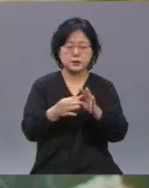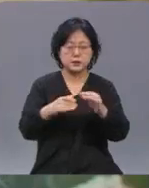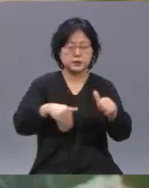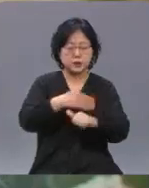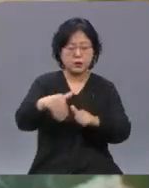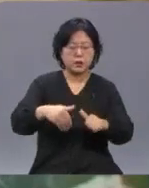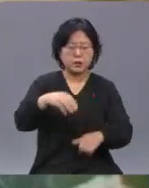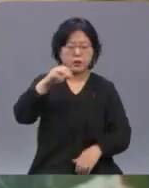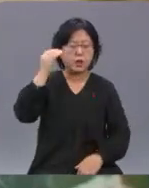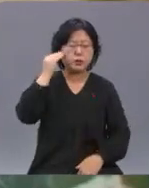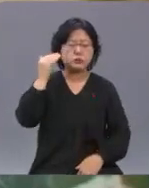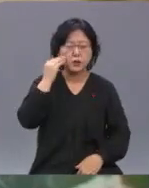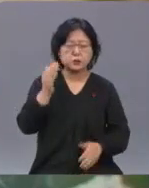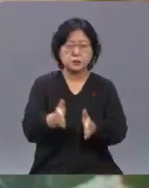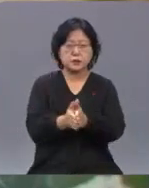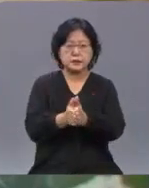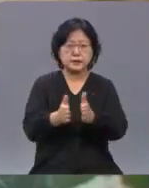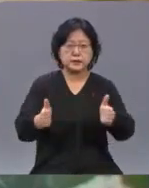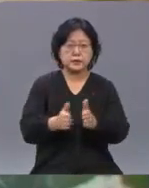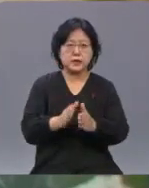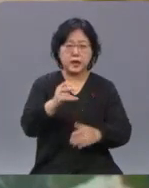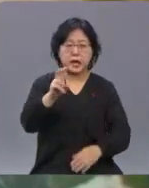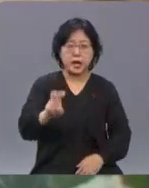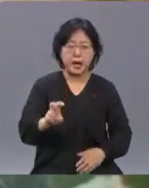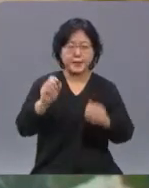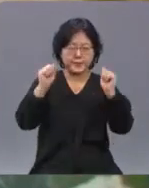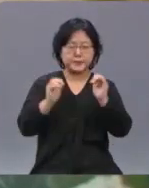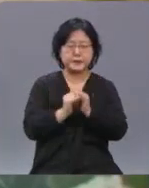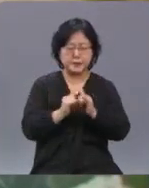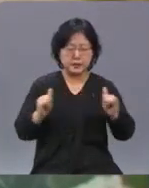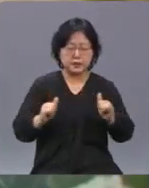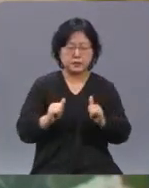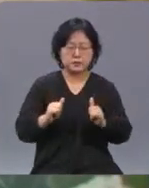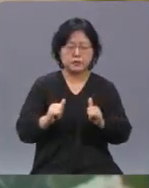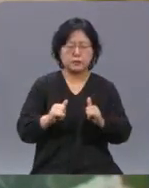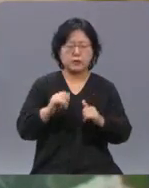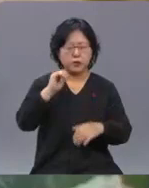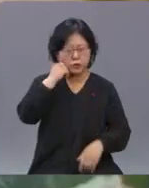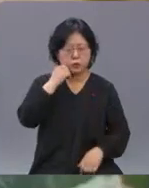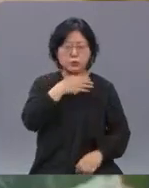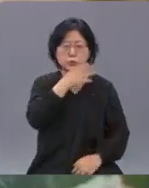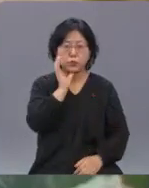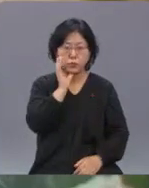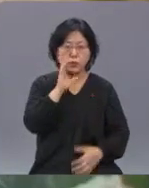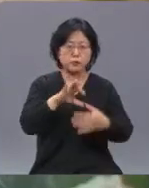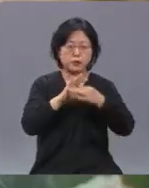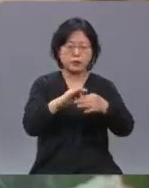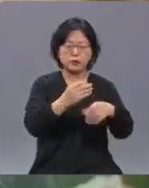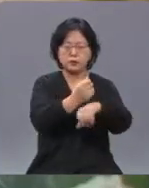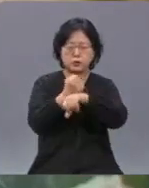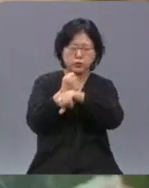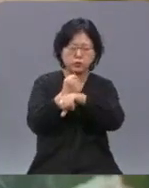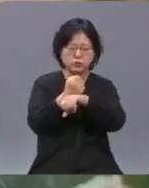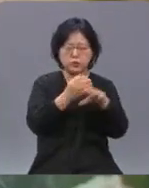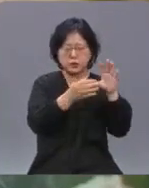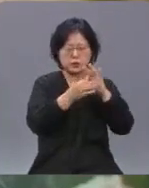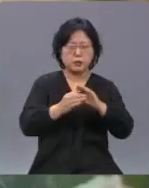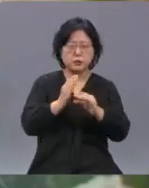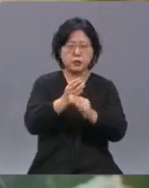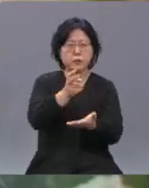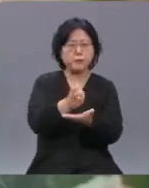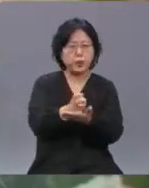흐름이 국내에서도 시작됐는데요 암 생존자와 취약계층 노인대상 프로그램 등 관련 연구도 있다면서